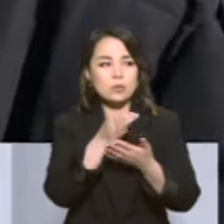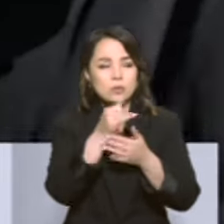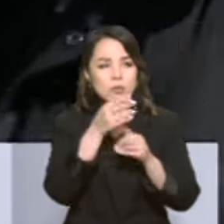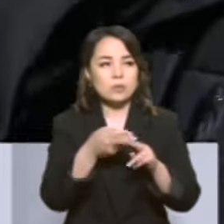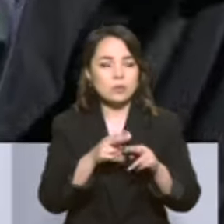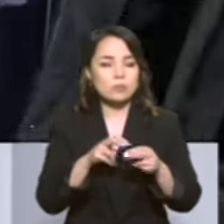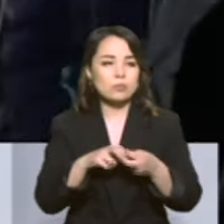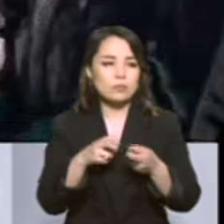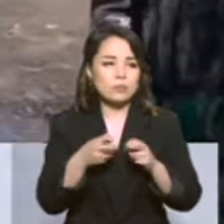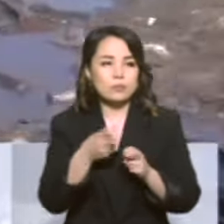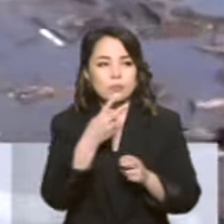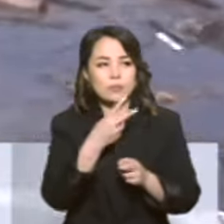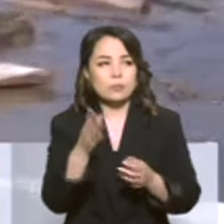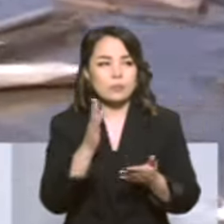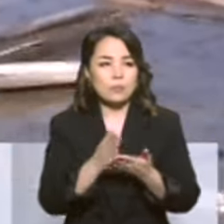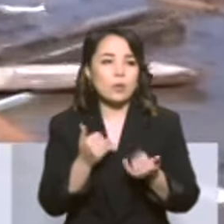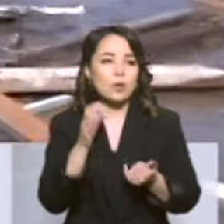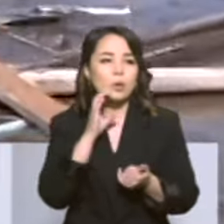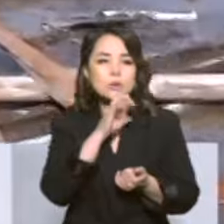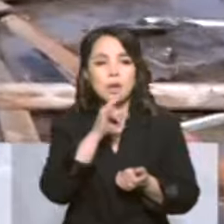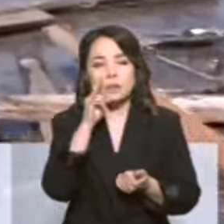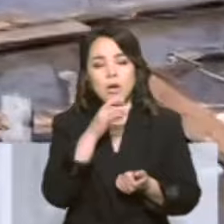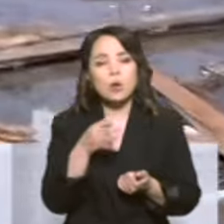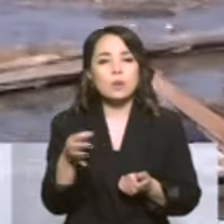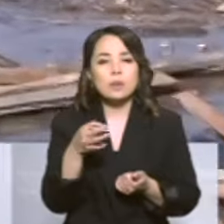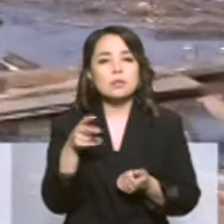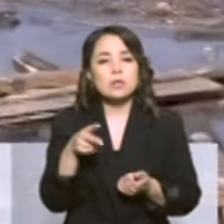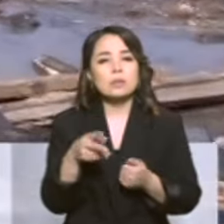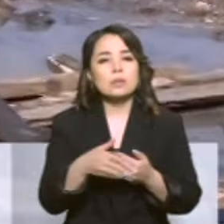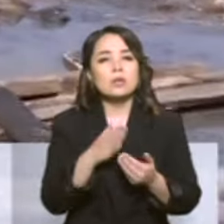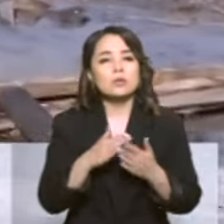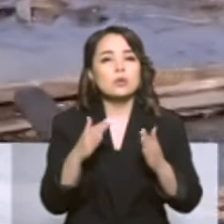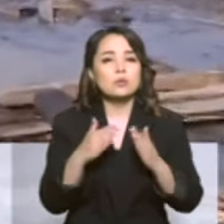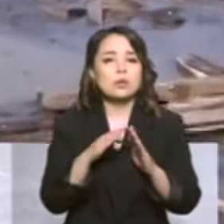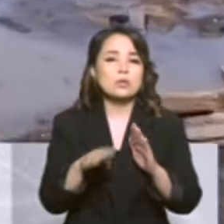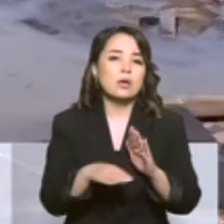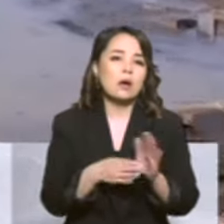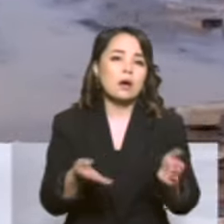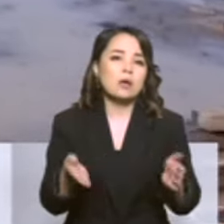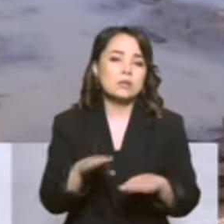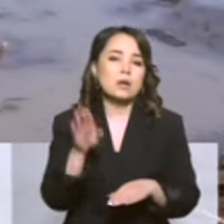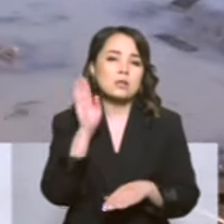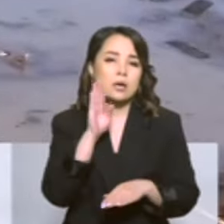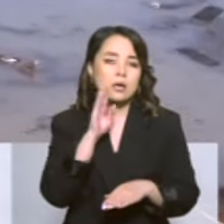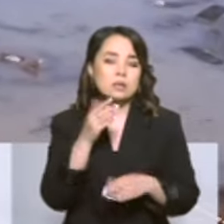рахмет аға, аман болайық. Солтүстік Қазақстан облысында 2000-нан астам үй су астында